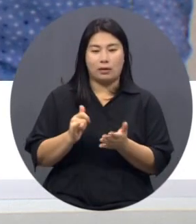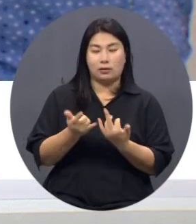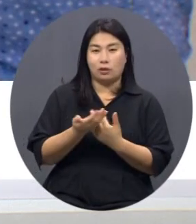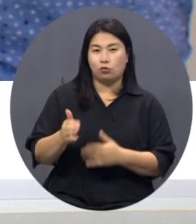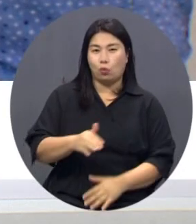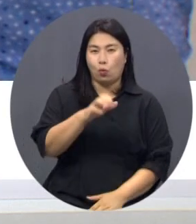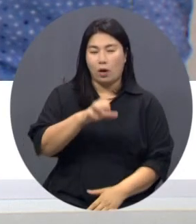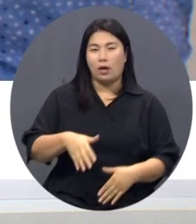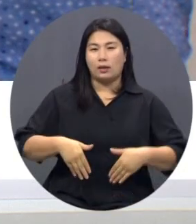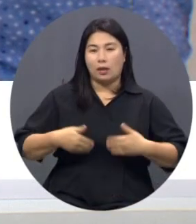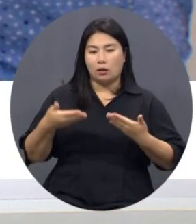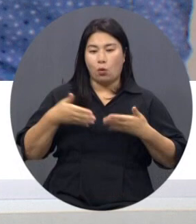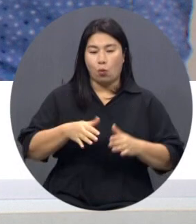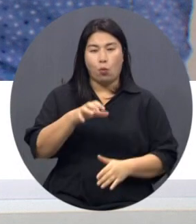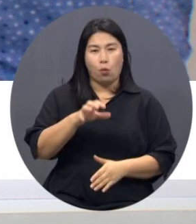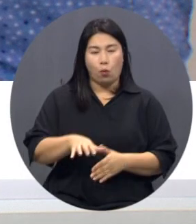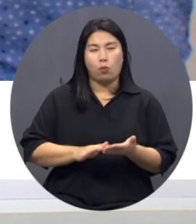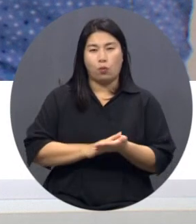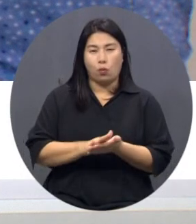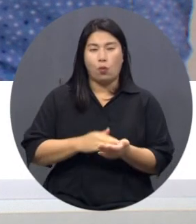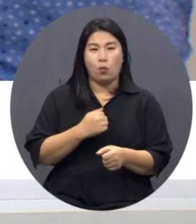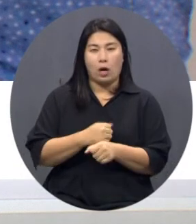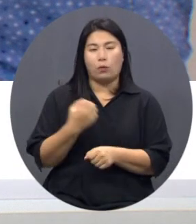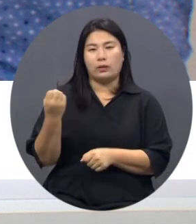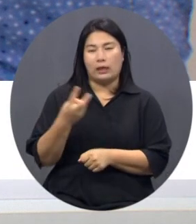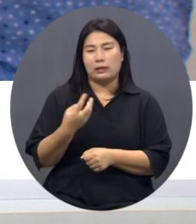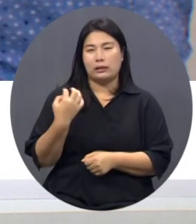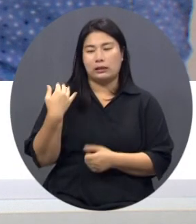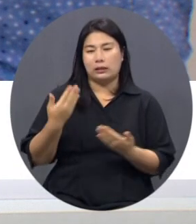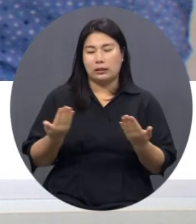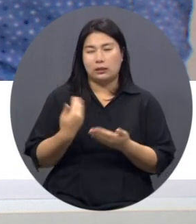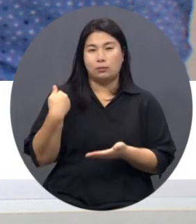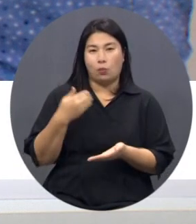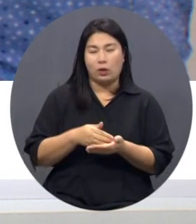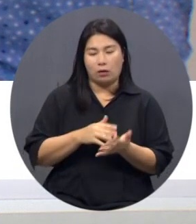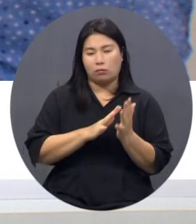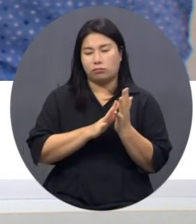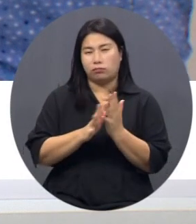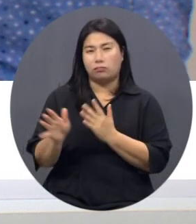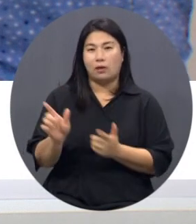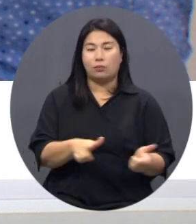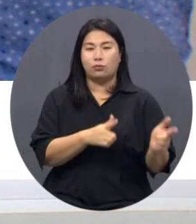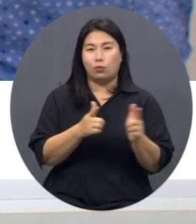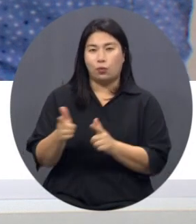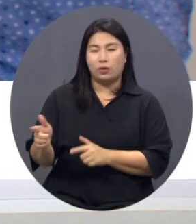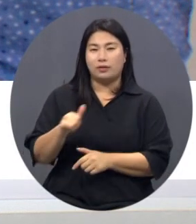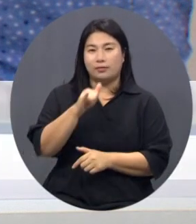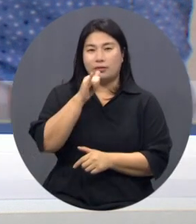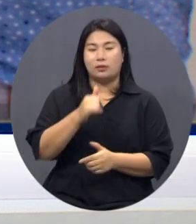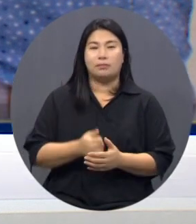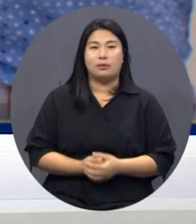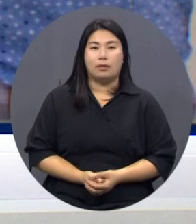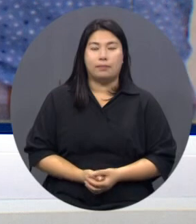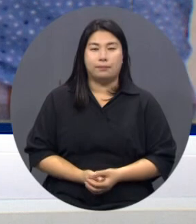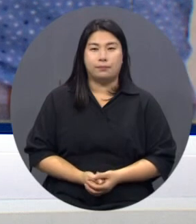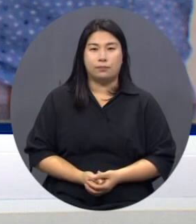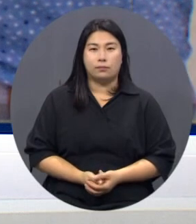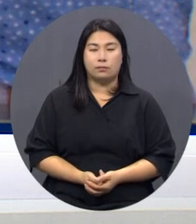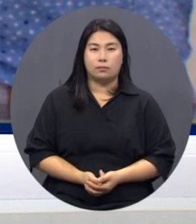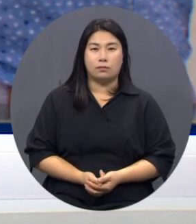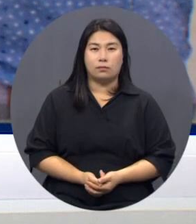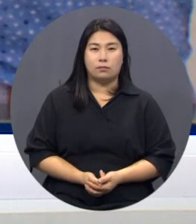제주공항에는 따뜻한 고향의 정을 안고 다시 일터로 돌아가는 행렬이 하루 종일 이어졌습니다. 송원일 기자가 보도합니다.